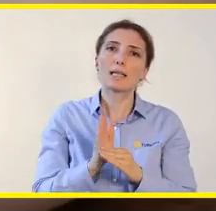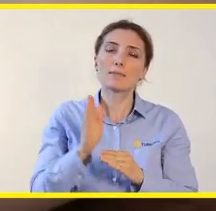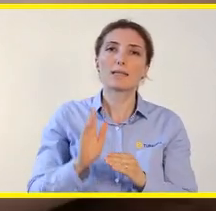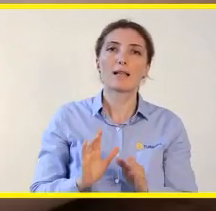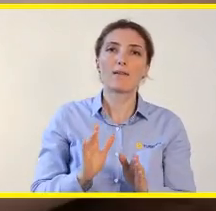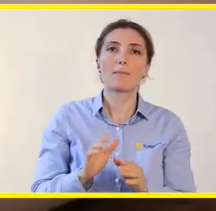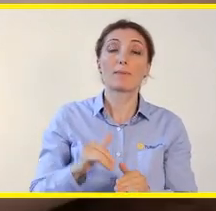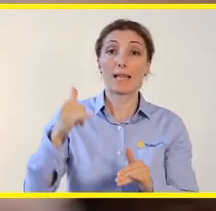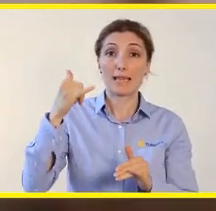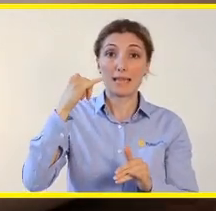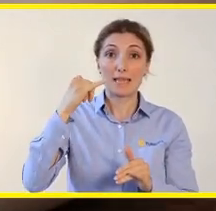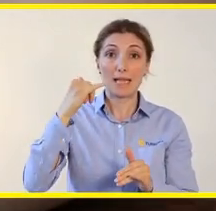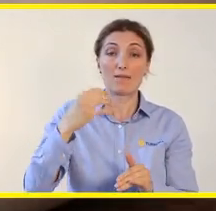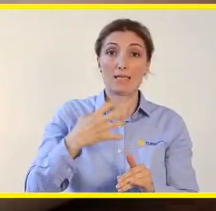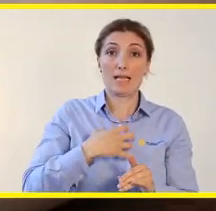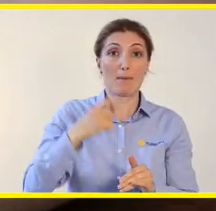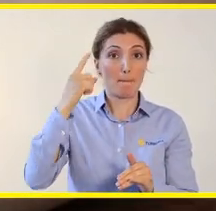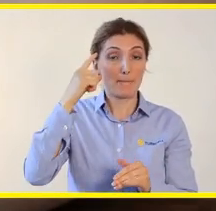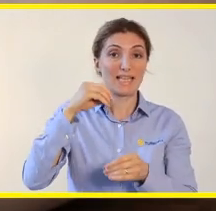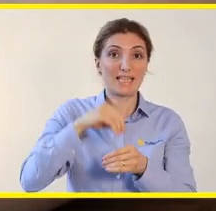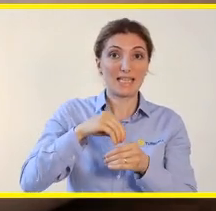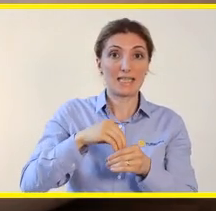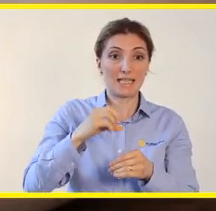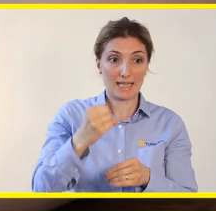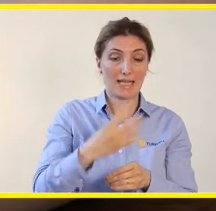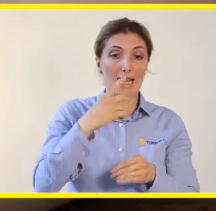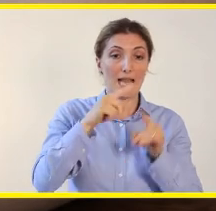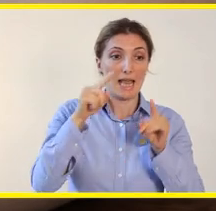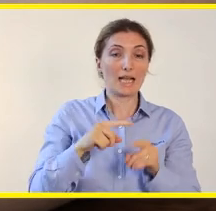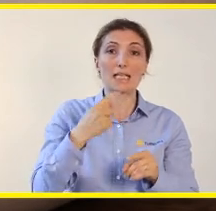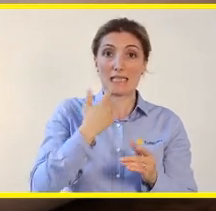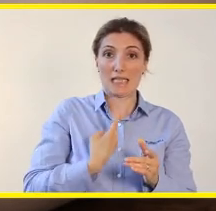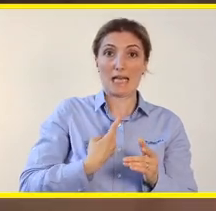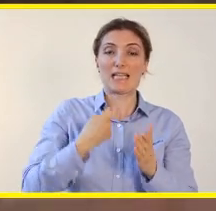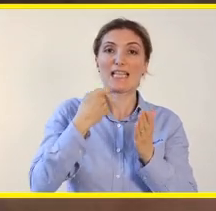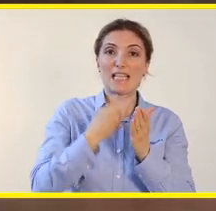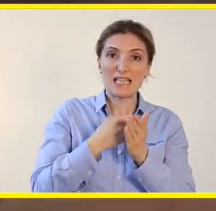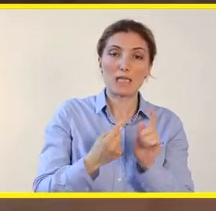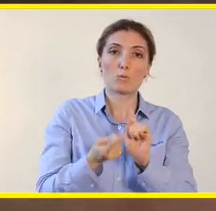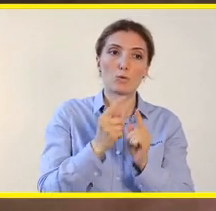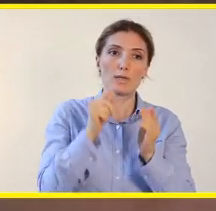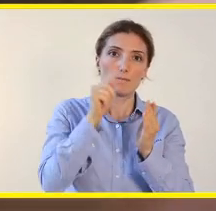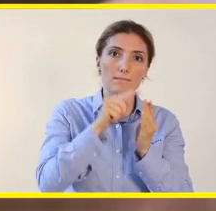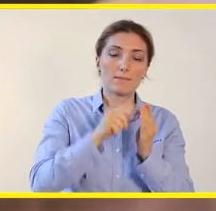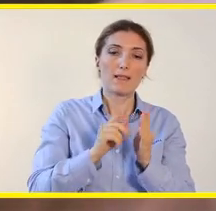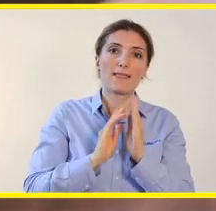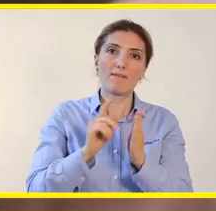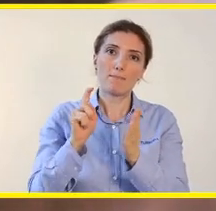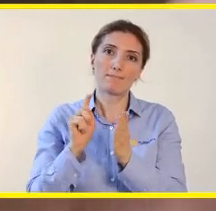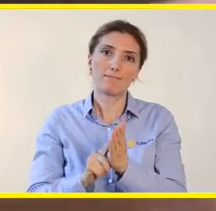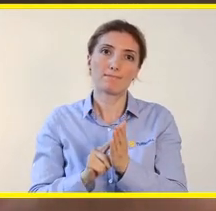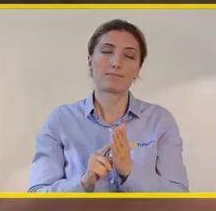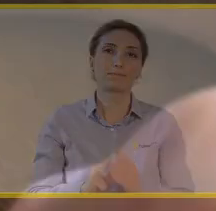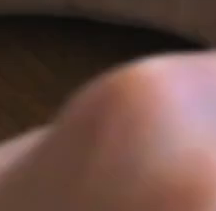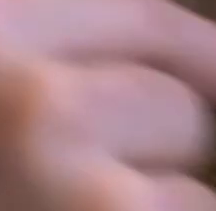sonraki adıma geçin. Telefon sahibi bilgisi için gelen ekrana adınızı ve soyadınızı girerek ileri tuşuna